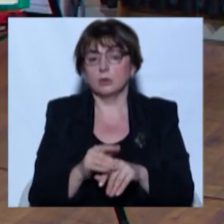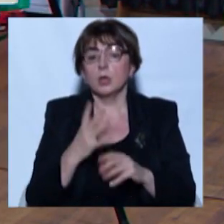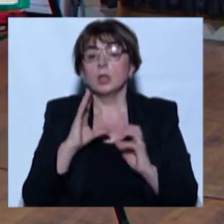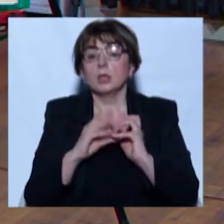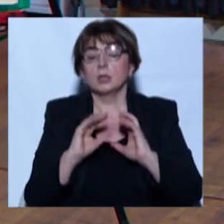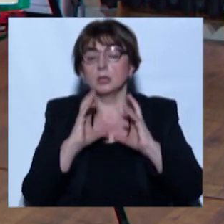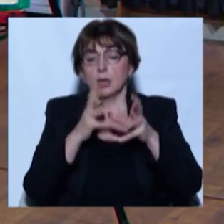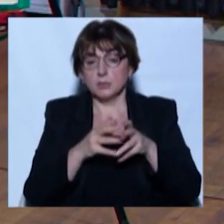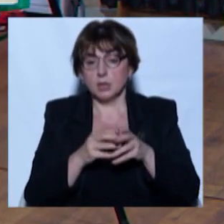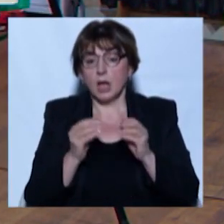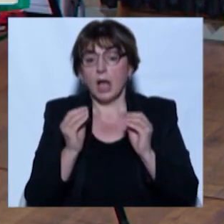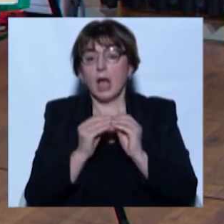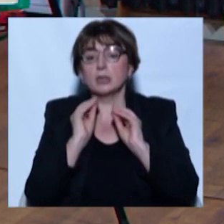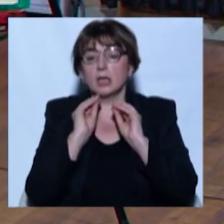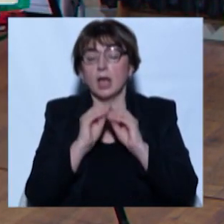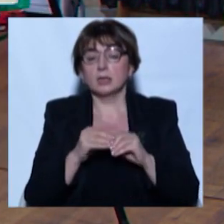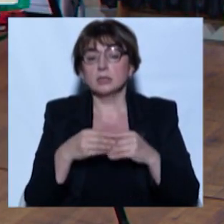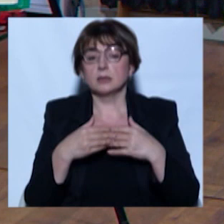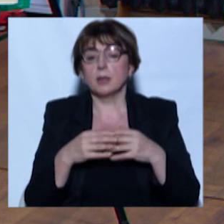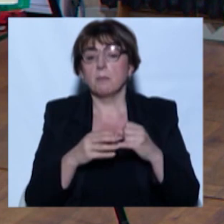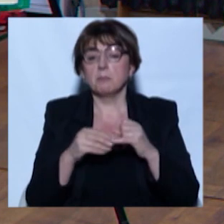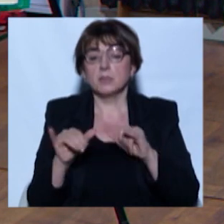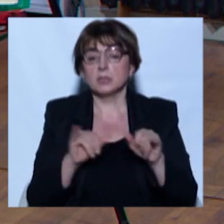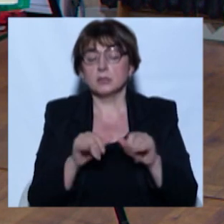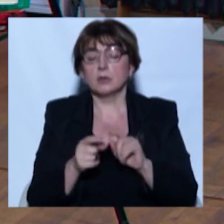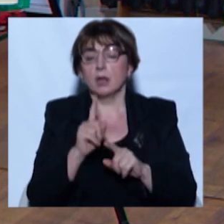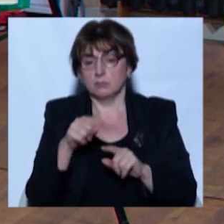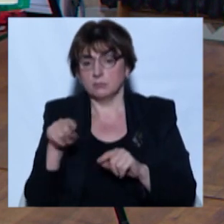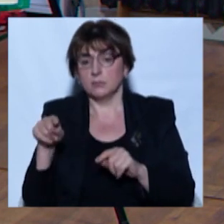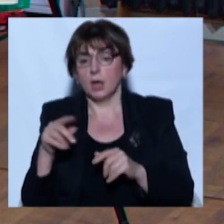პლანეტაზე დაახლოებით 100,000-მდე მიწისძვრა